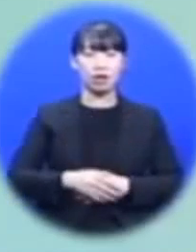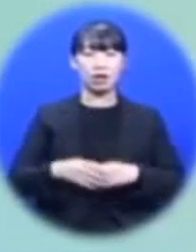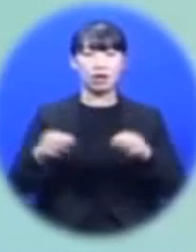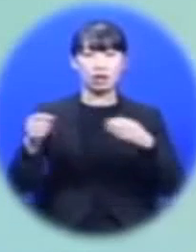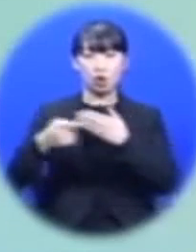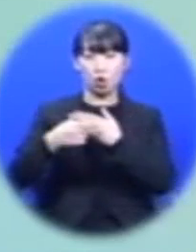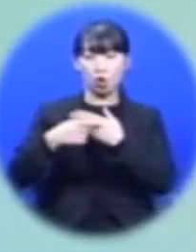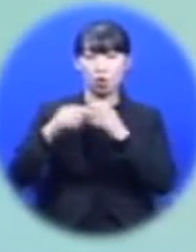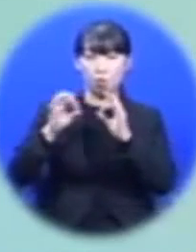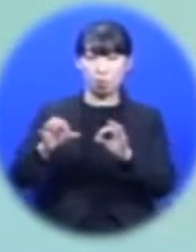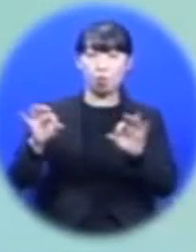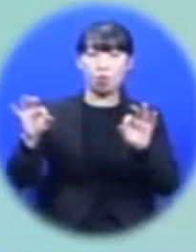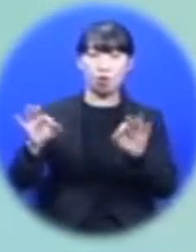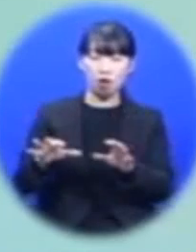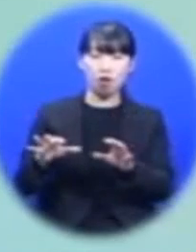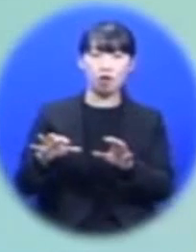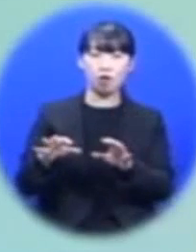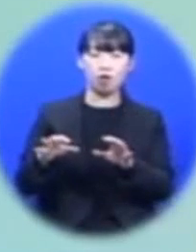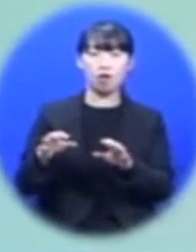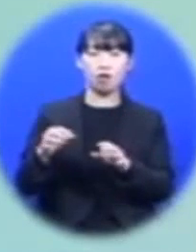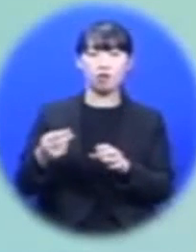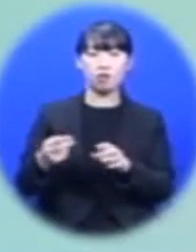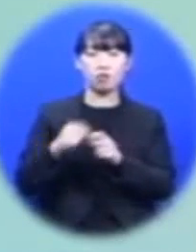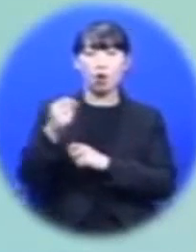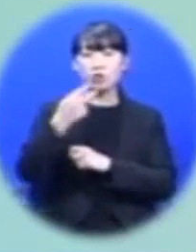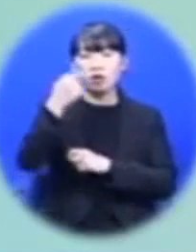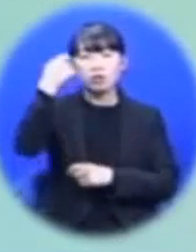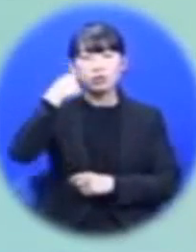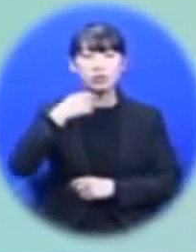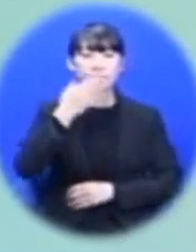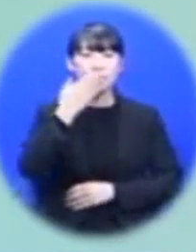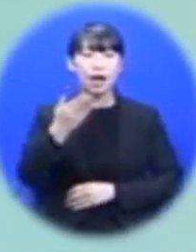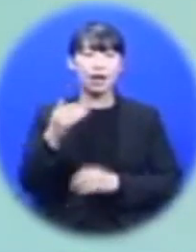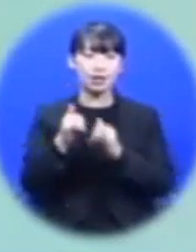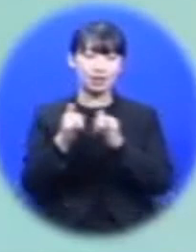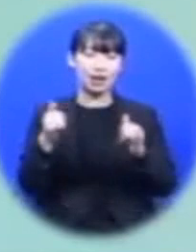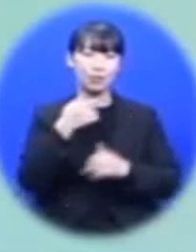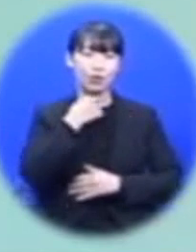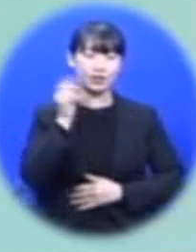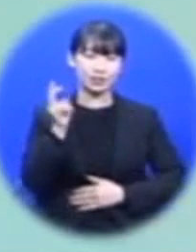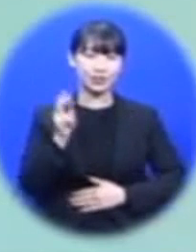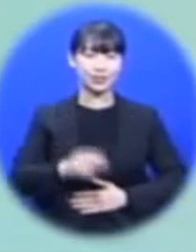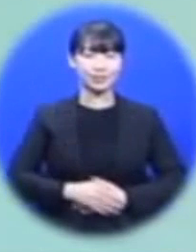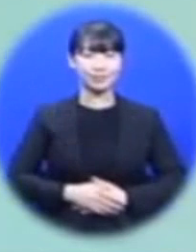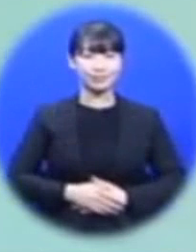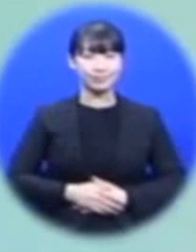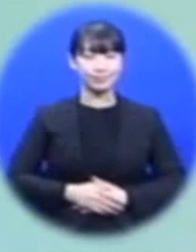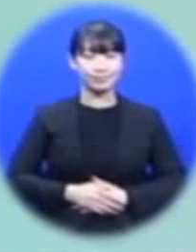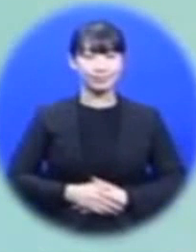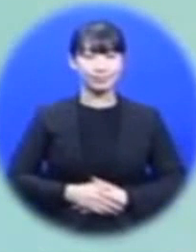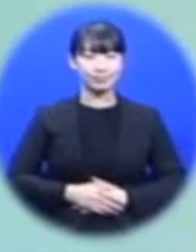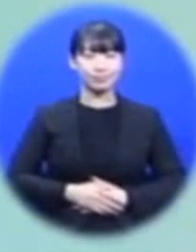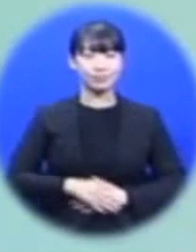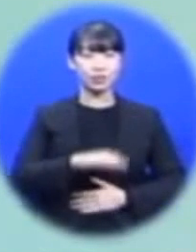우리는 생명을 가지되 그 생명이 넘치는 삶을 사는 것을